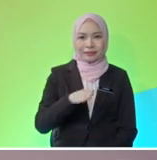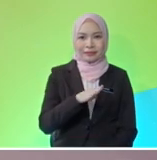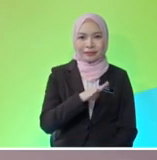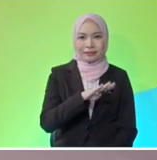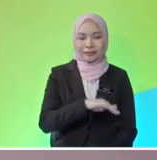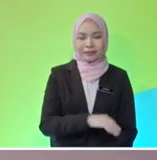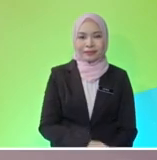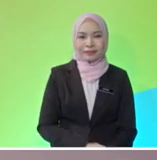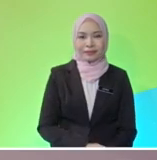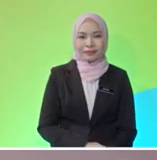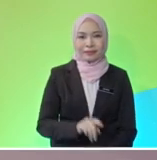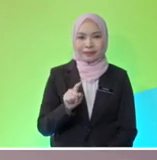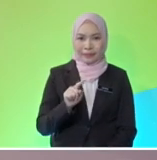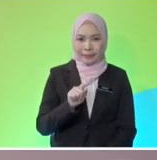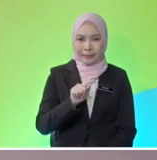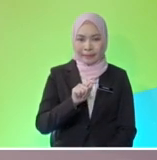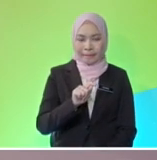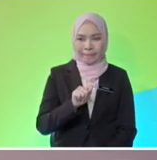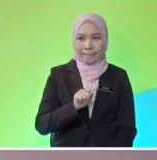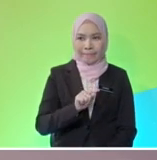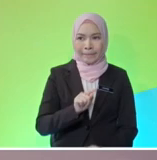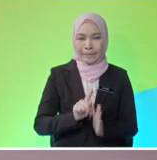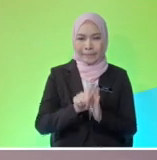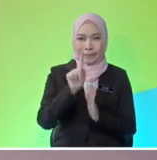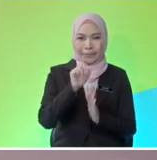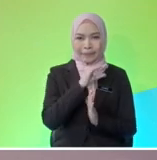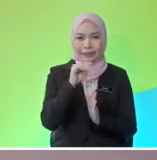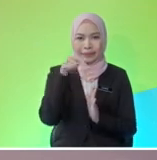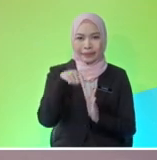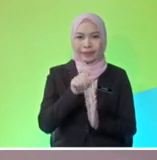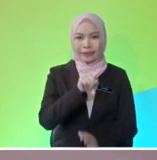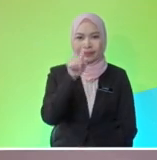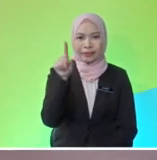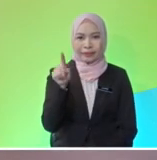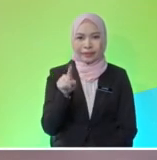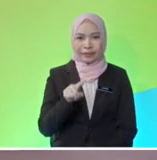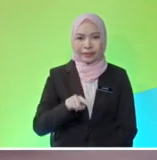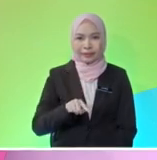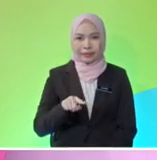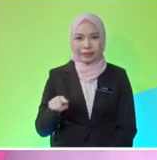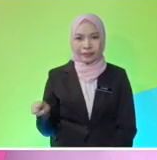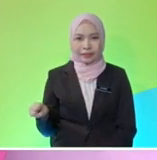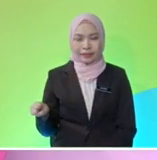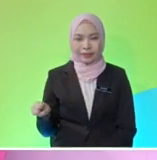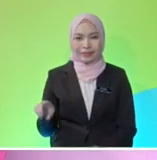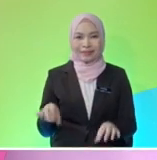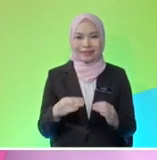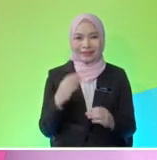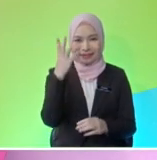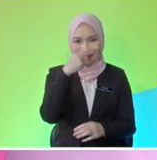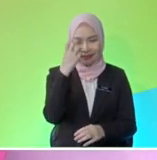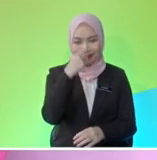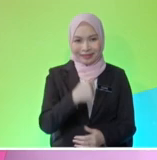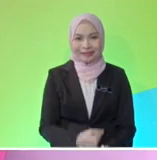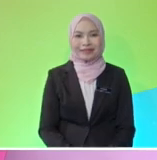Naik bukit kemudian turun, kemudian lurus sahaja. Okey, boleh ke? Itu nombor 2 cikgu Ya, nombor